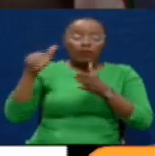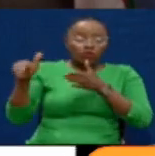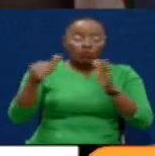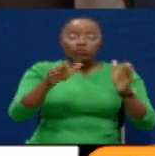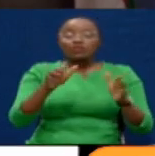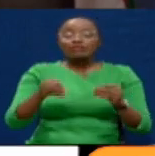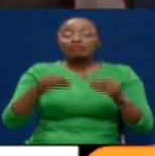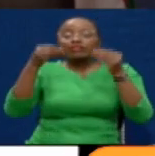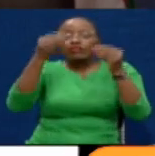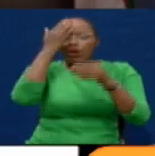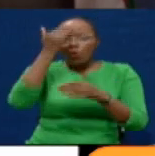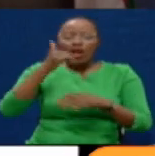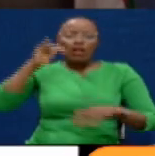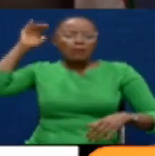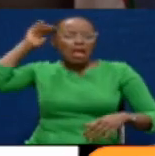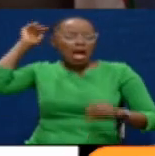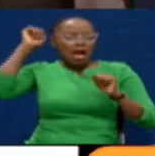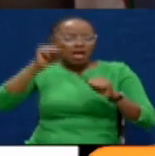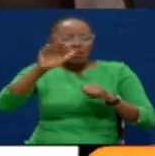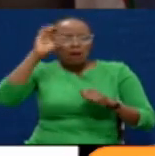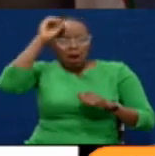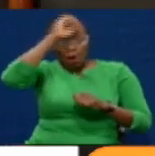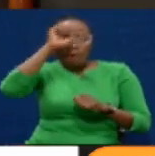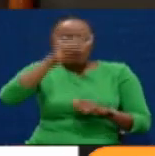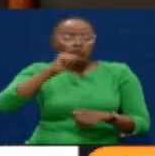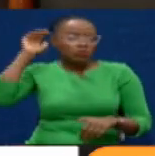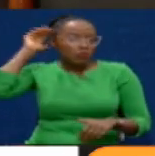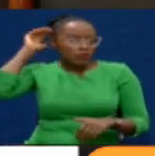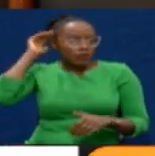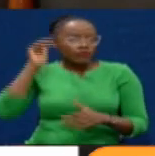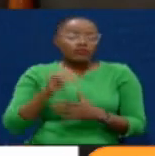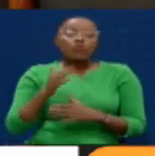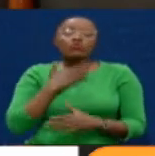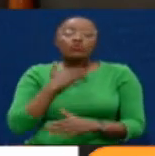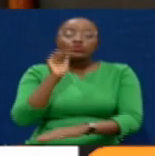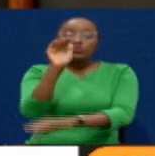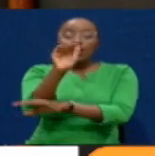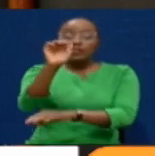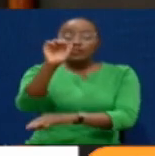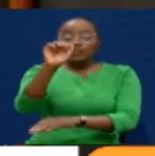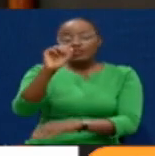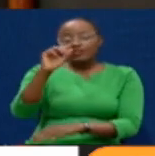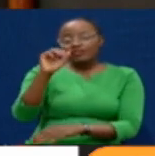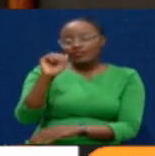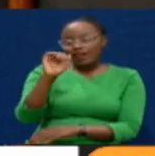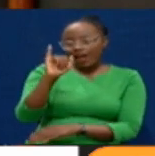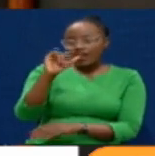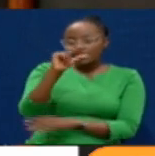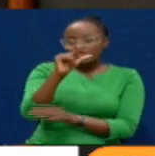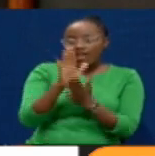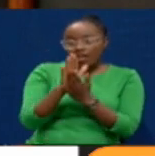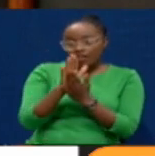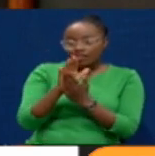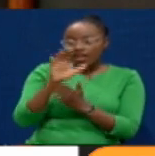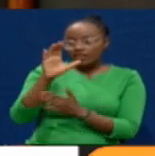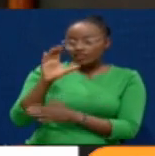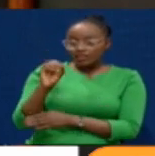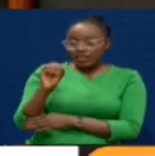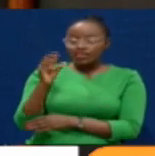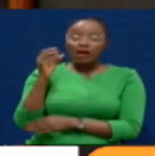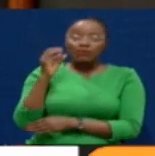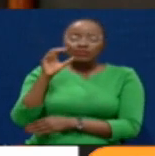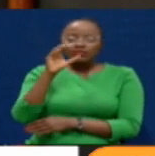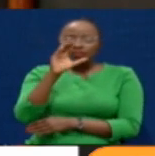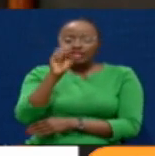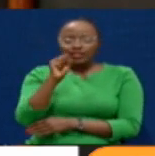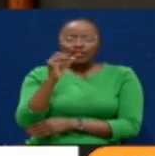nafasi ili wasikike na hoja zao zisikike. Tunataka tuombe IG na waziri Matiangi, hiyo mkutano